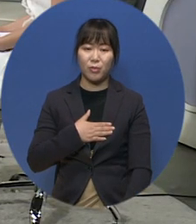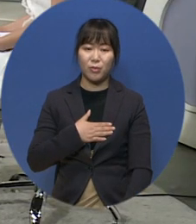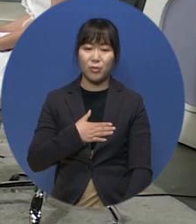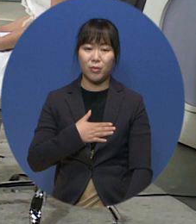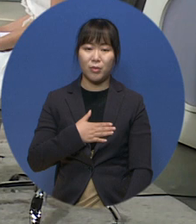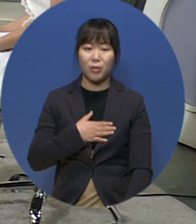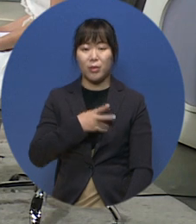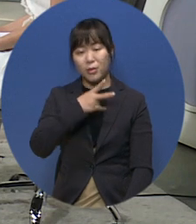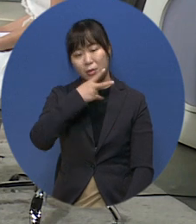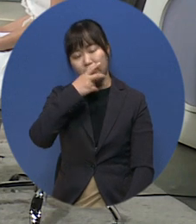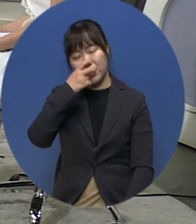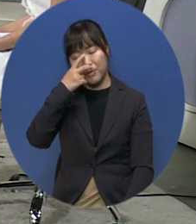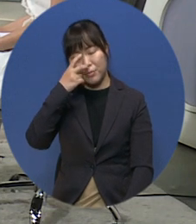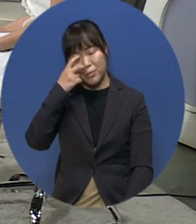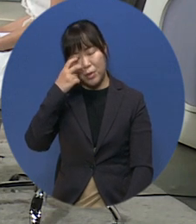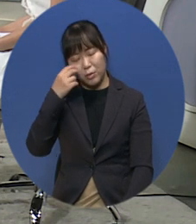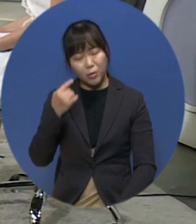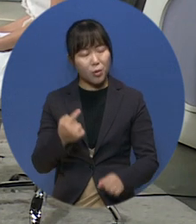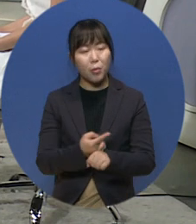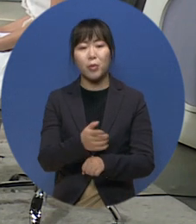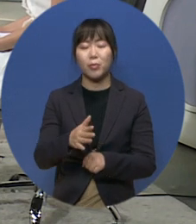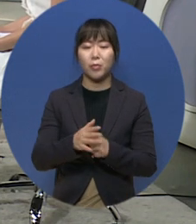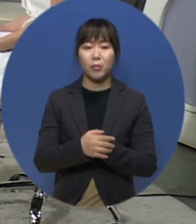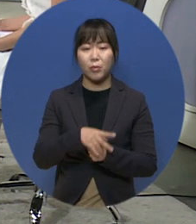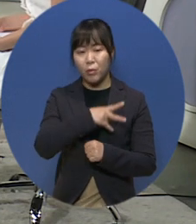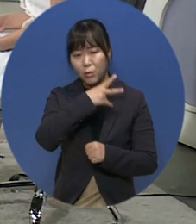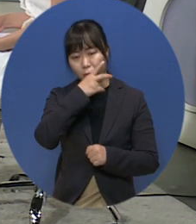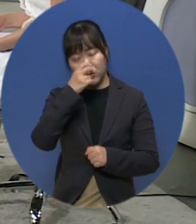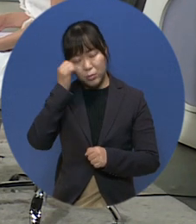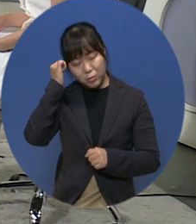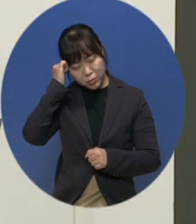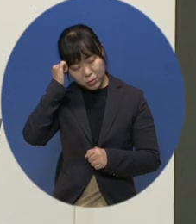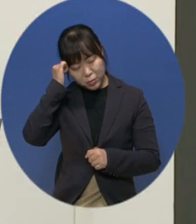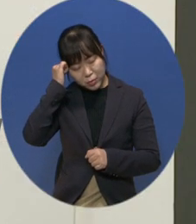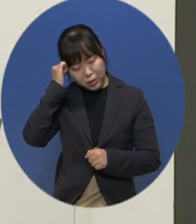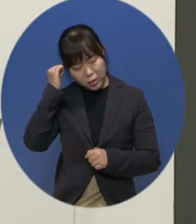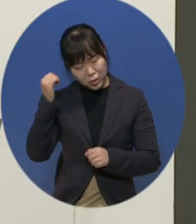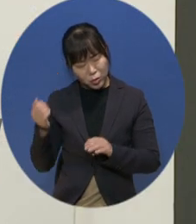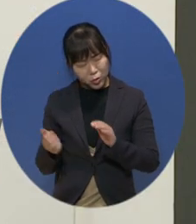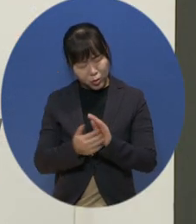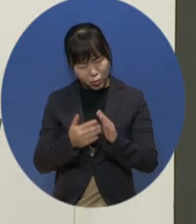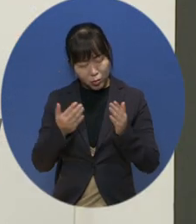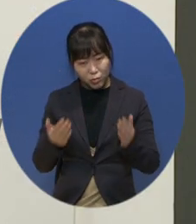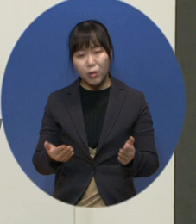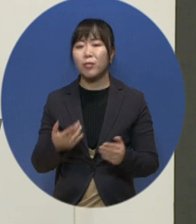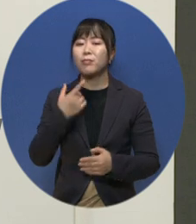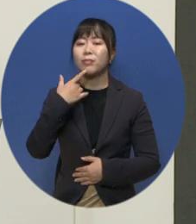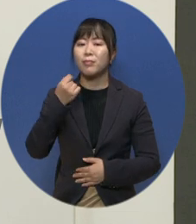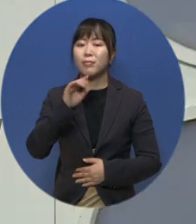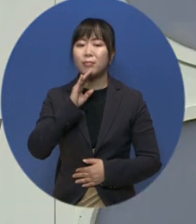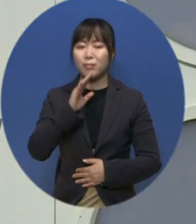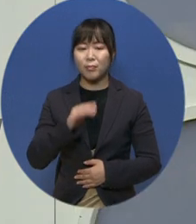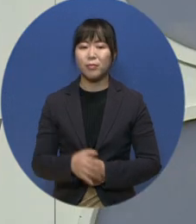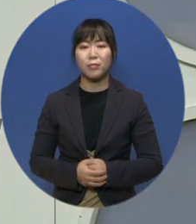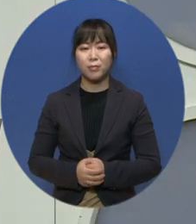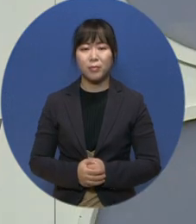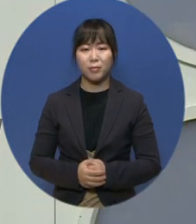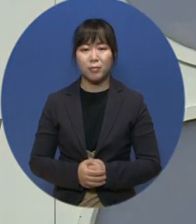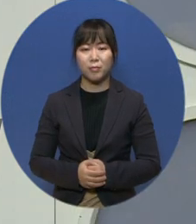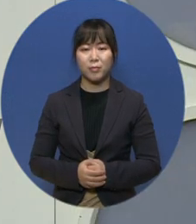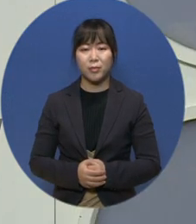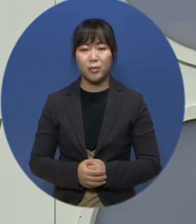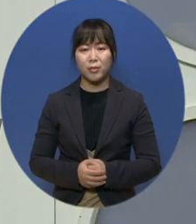외에는 없습니다. 아니 수면을 취하는 것이 최고의 저는 휴식이고요. 그